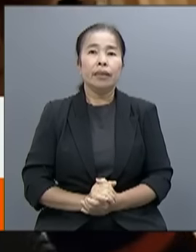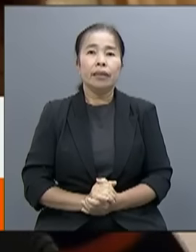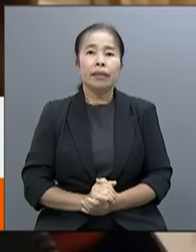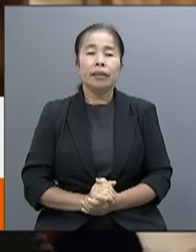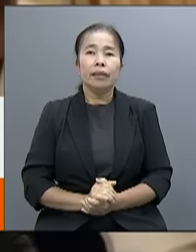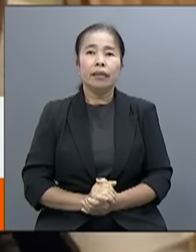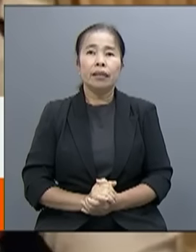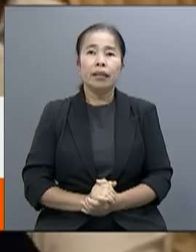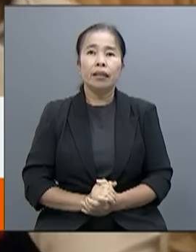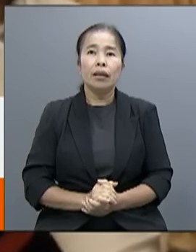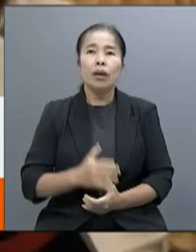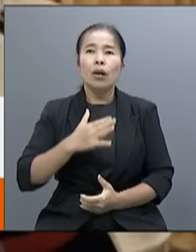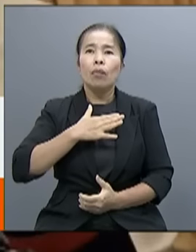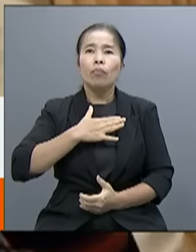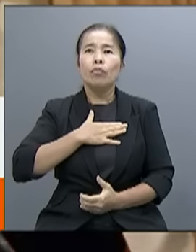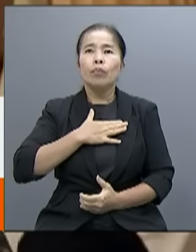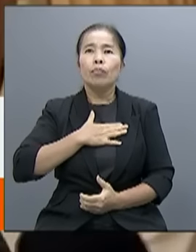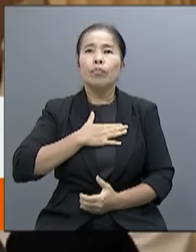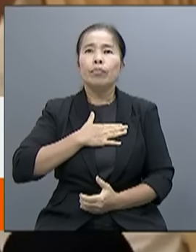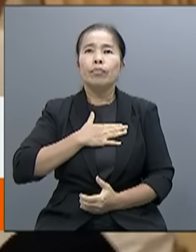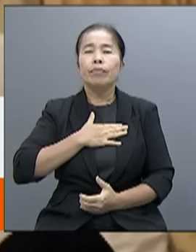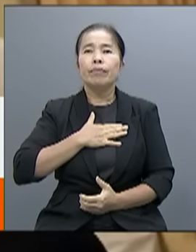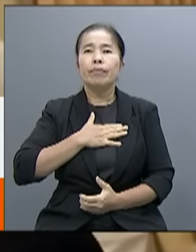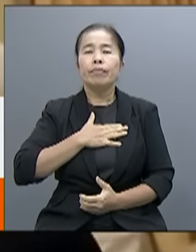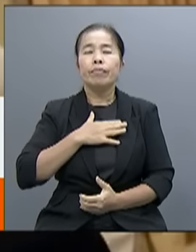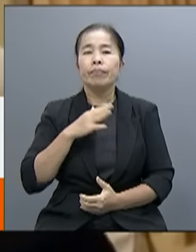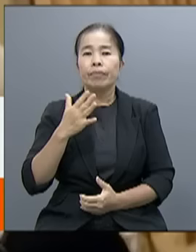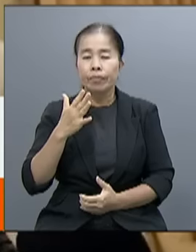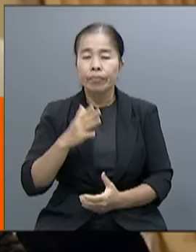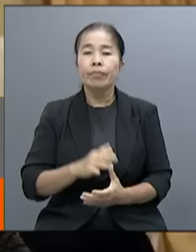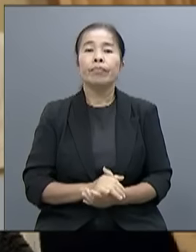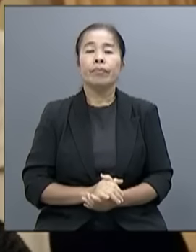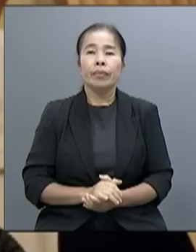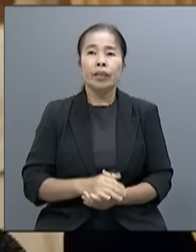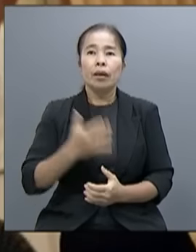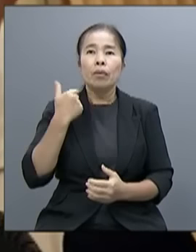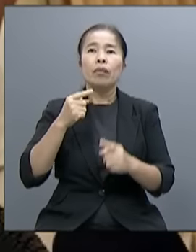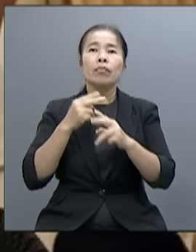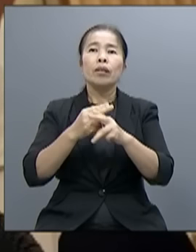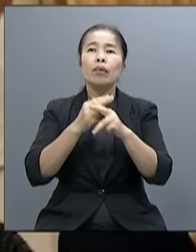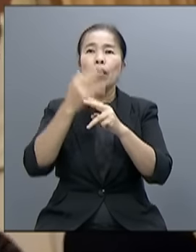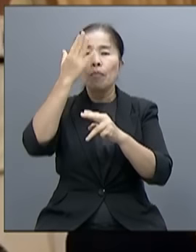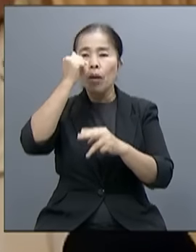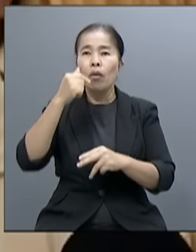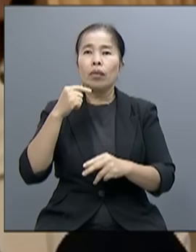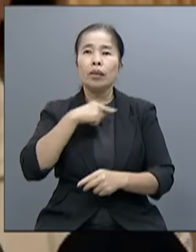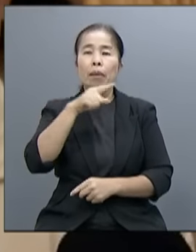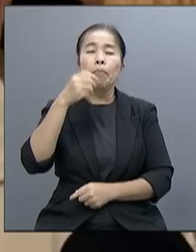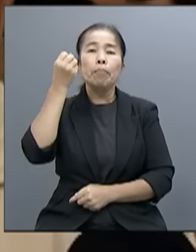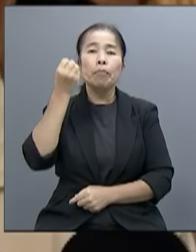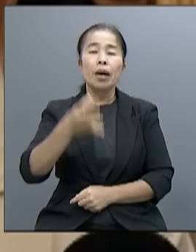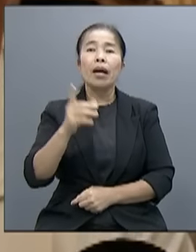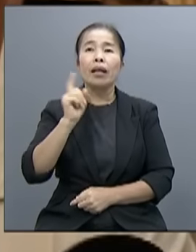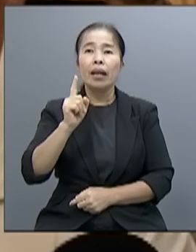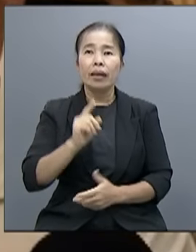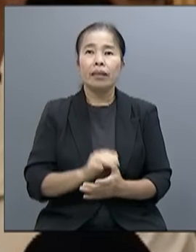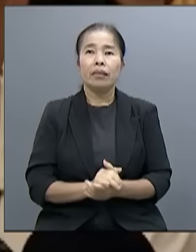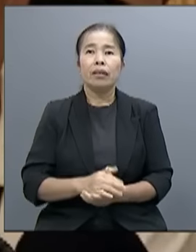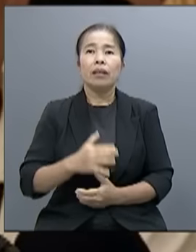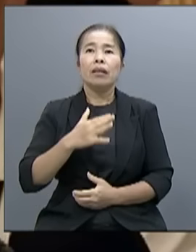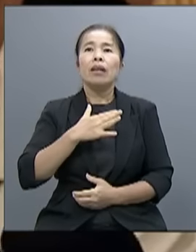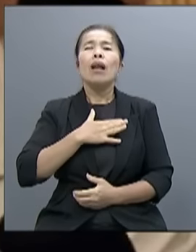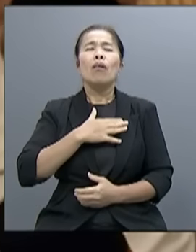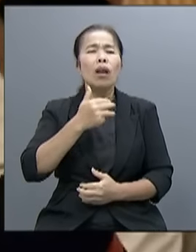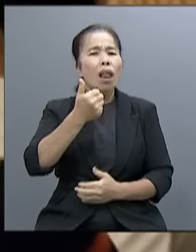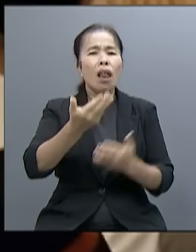ประชา ชนผมยังไม่เห็นอย่างที่ผมบอกเลยว่าท่านก็ได้ยินจากข่าวผมไม่ทราบว่าในเรื่องนี้เพราะว่าเราก็อย่างที่บอกครับไม่ดูแล้วก็จะยุ่งอะไ